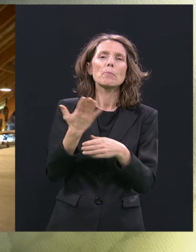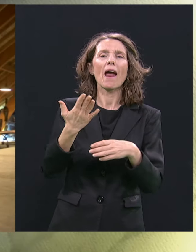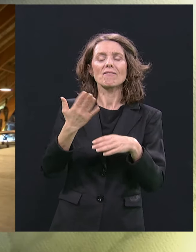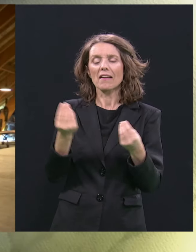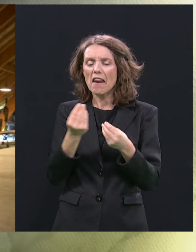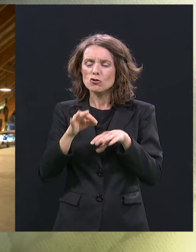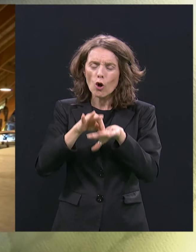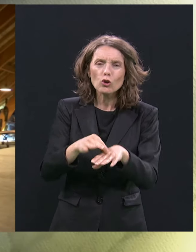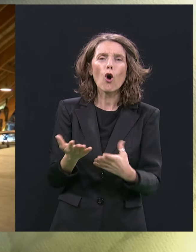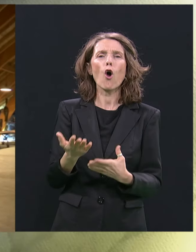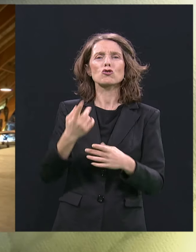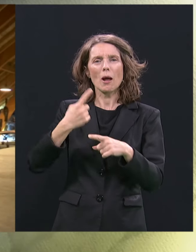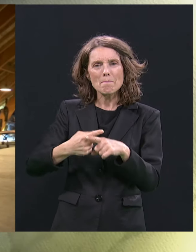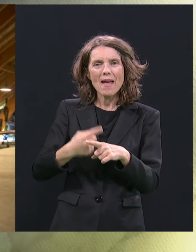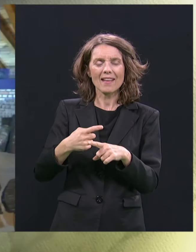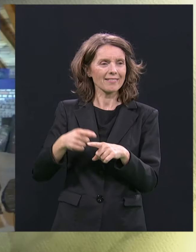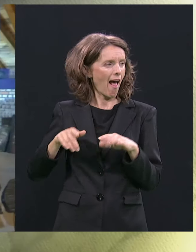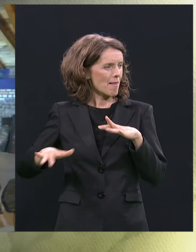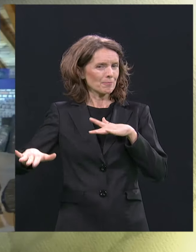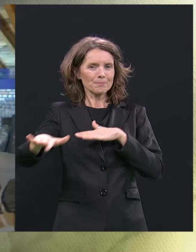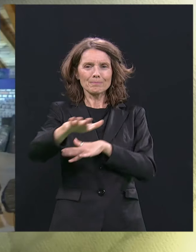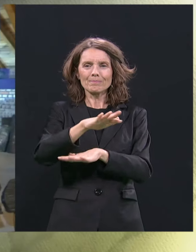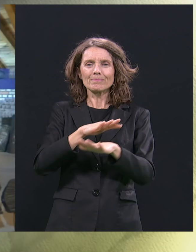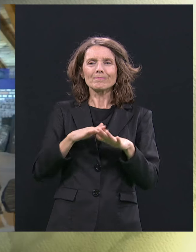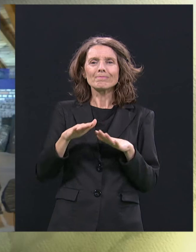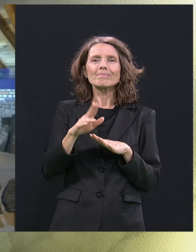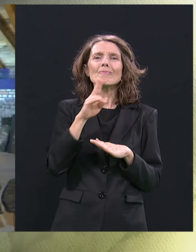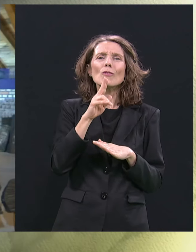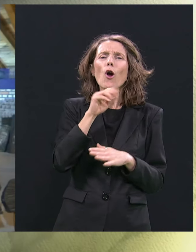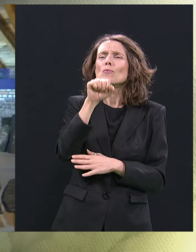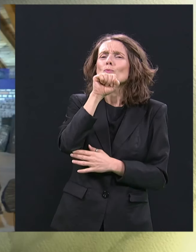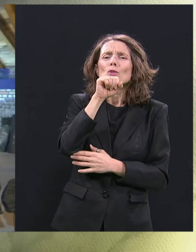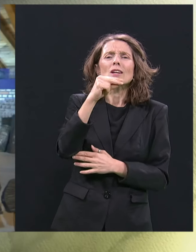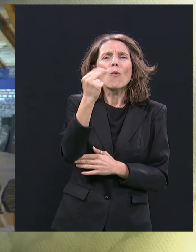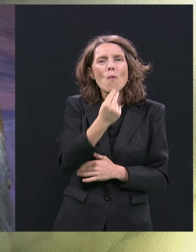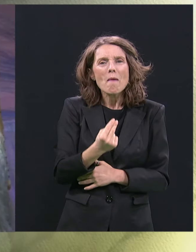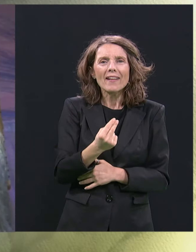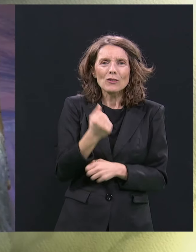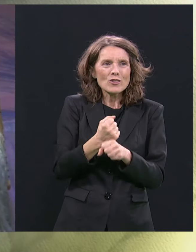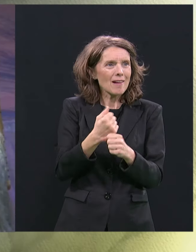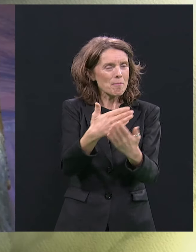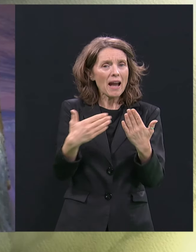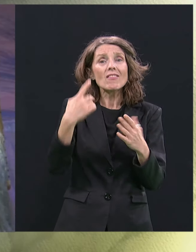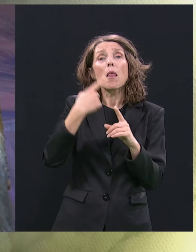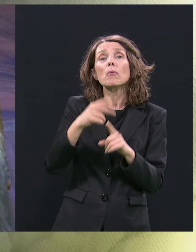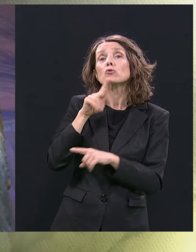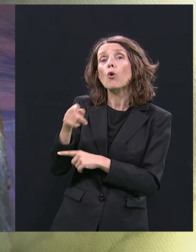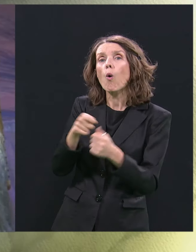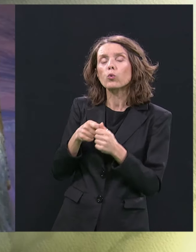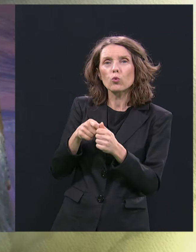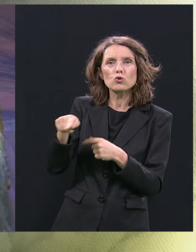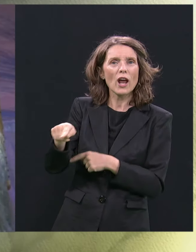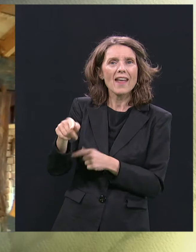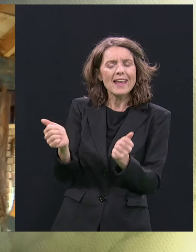imamo sinergiju raznih ljubitelja umetnosti i ljubitelja tog udruženja da naprave